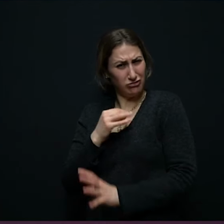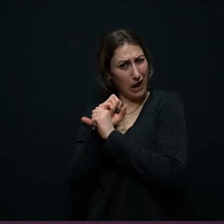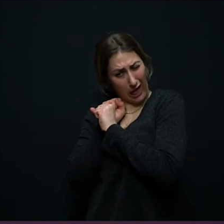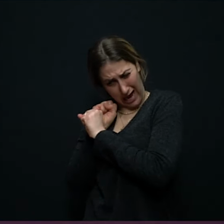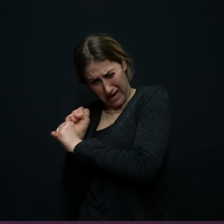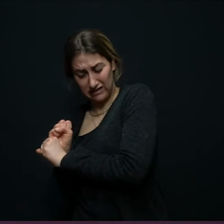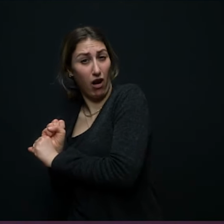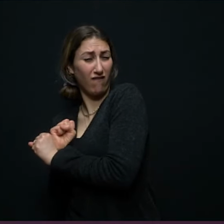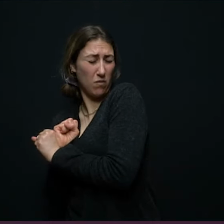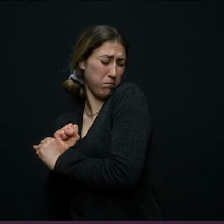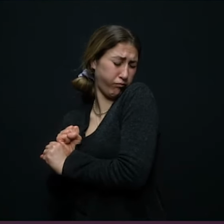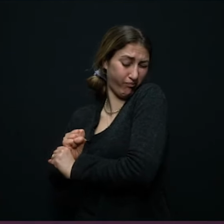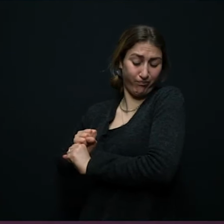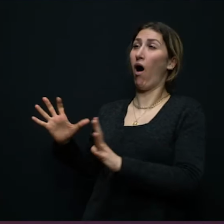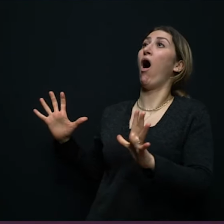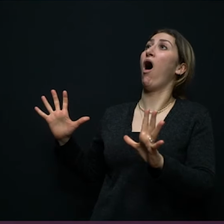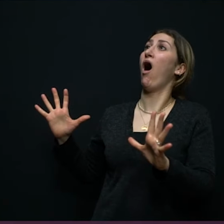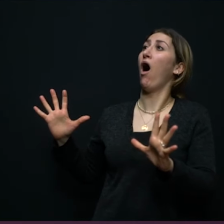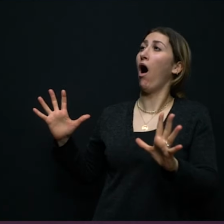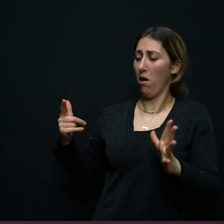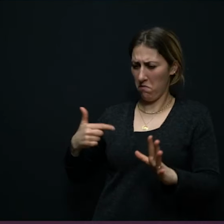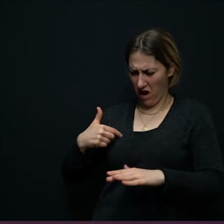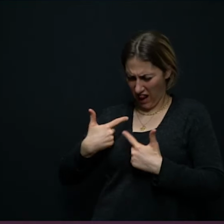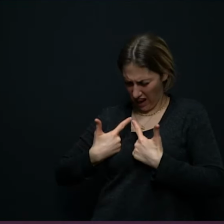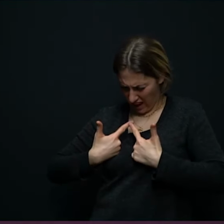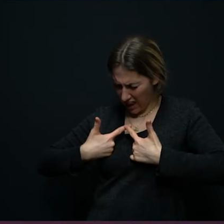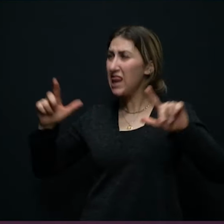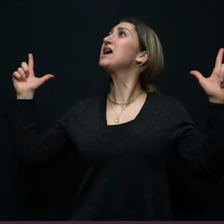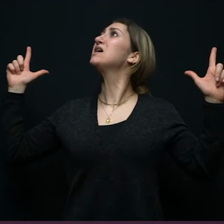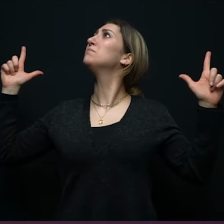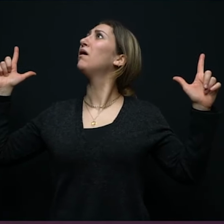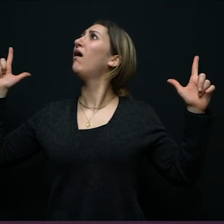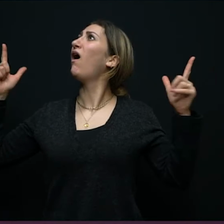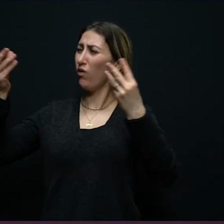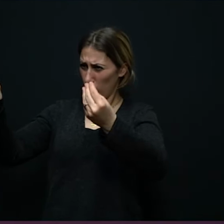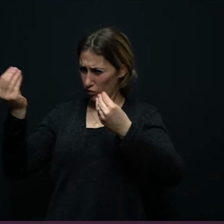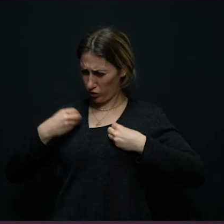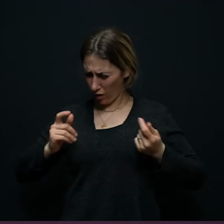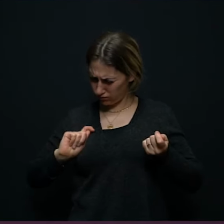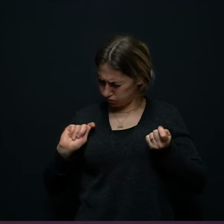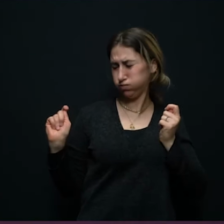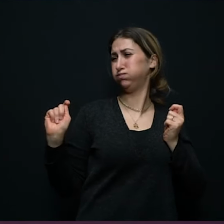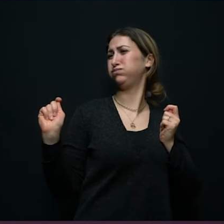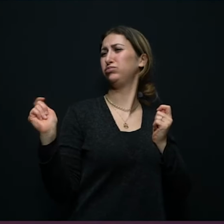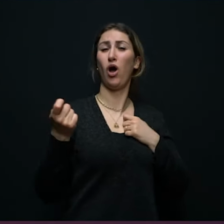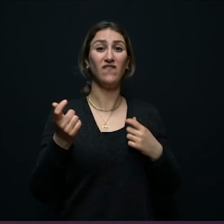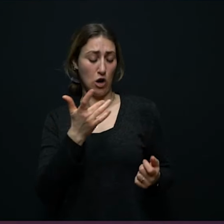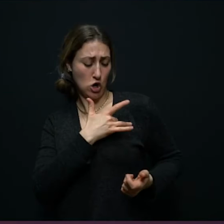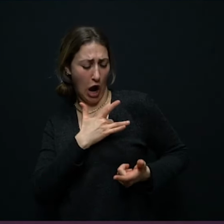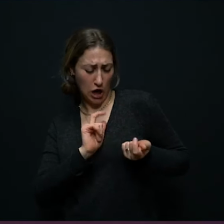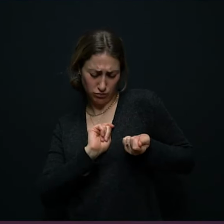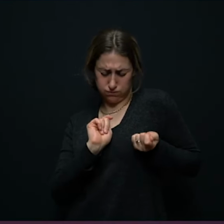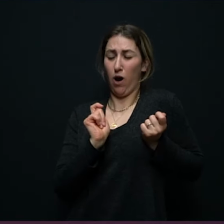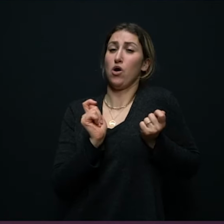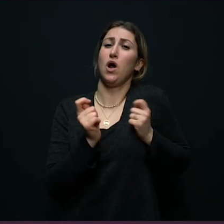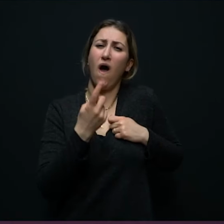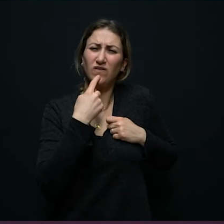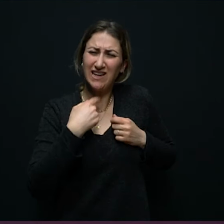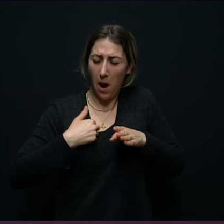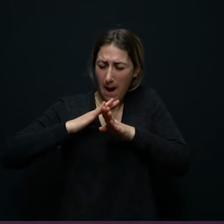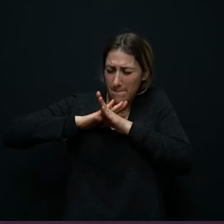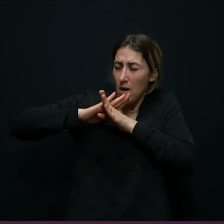guéri de l'intérieur d'avoir notre coeur transformer et d'être amené petit à petit à la ressemblance de christ